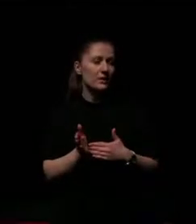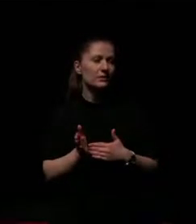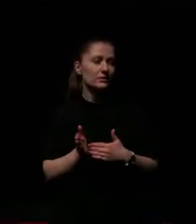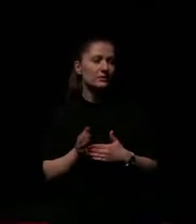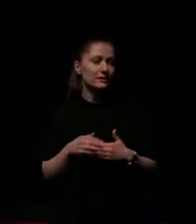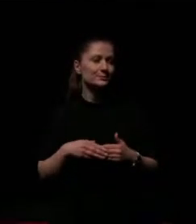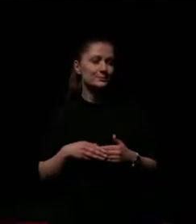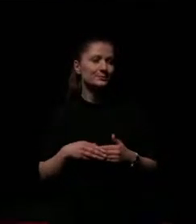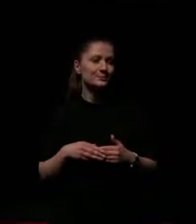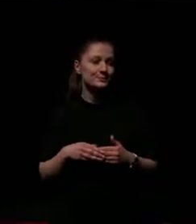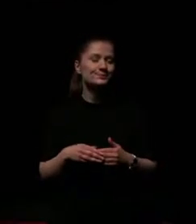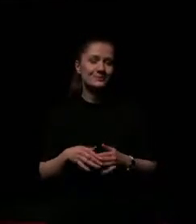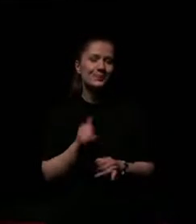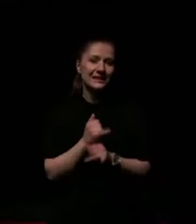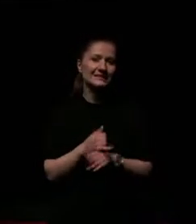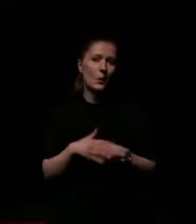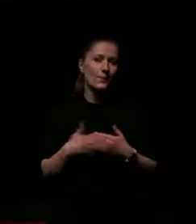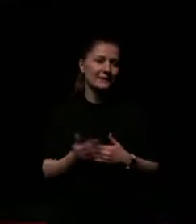om 10 minutter.